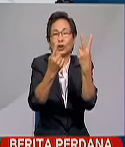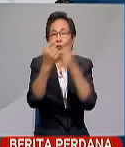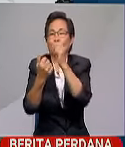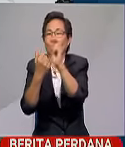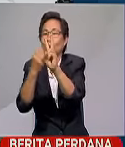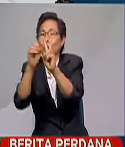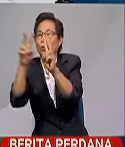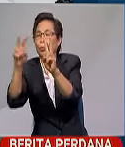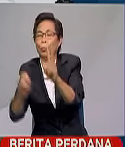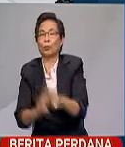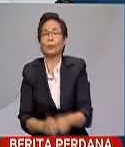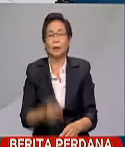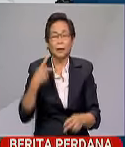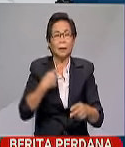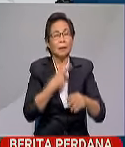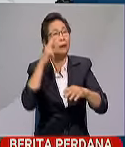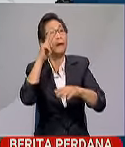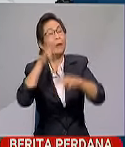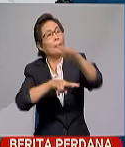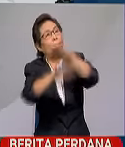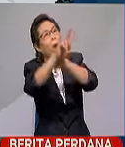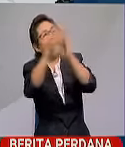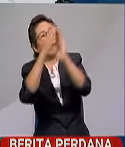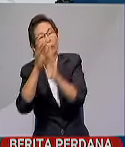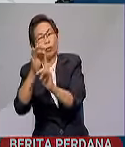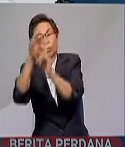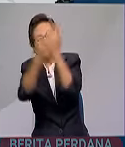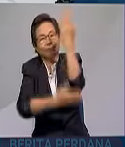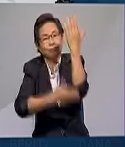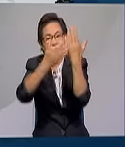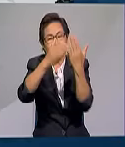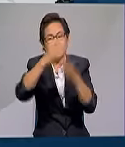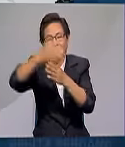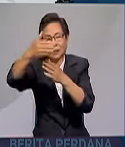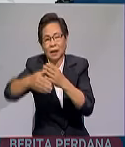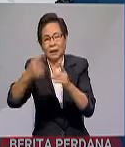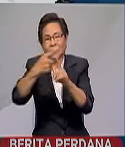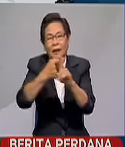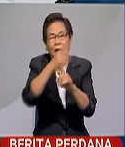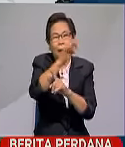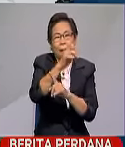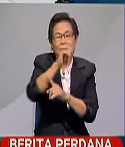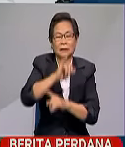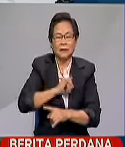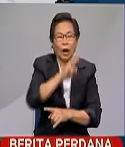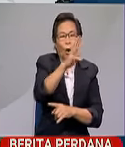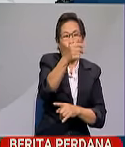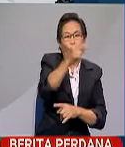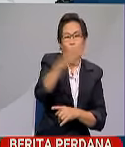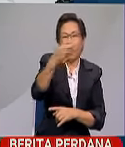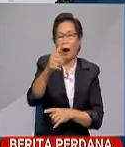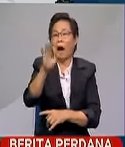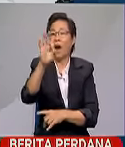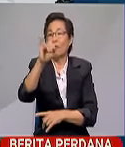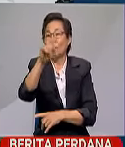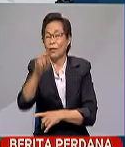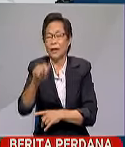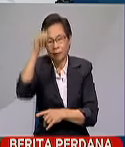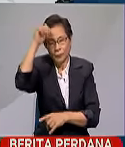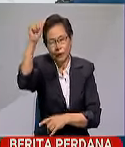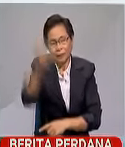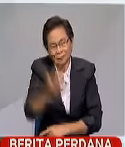sebelum pisah, kita lihat ramalan cuaca bagi bandar-bandar utama di seluruh Malaysia. Sekian daripada Map Malaysia, saya Wan Hafiz. Assalamualaikum dan salam